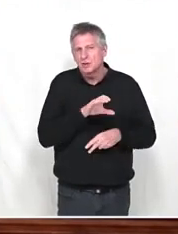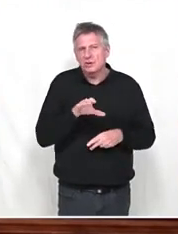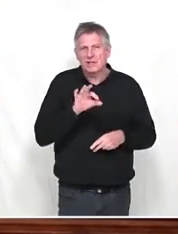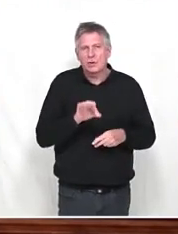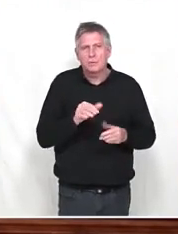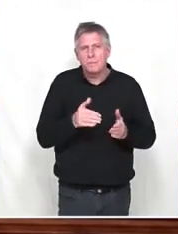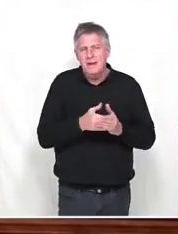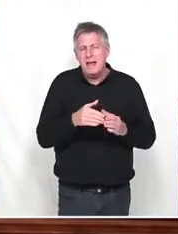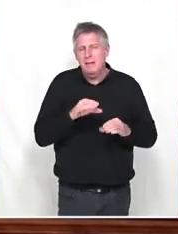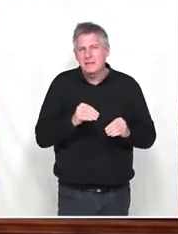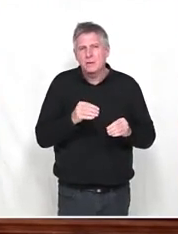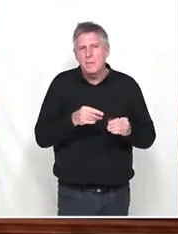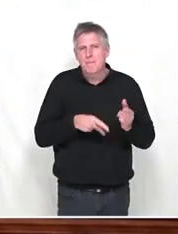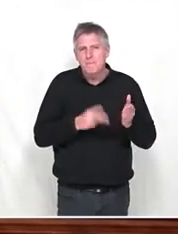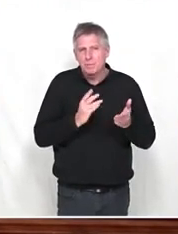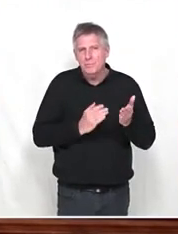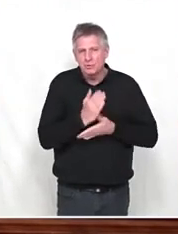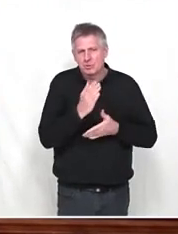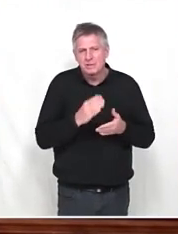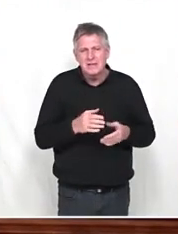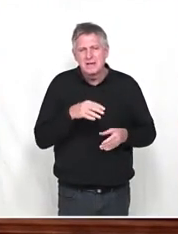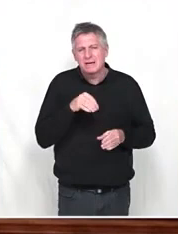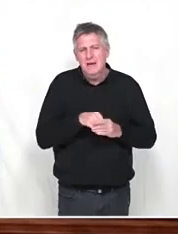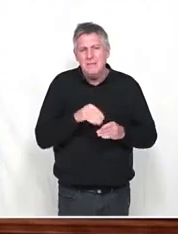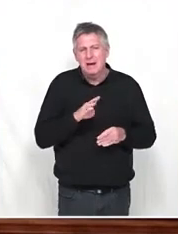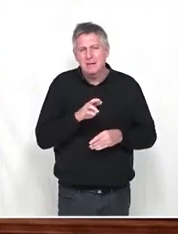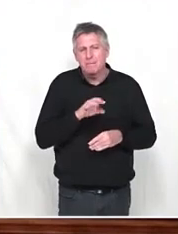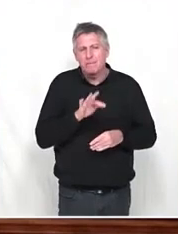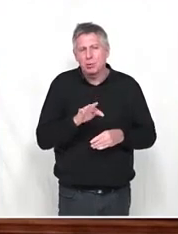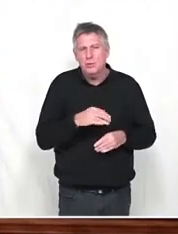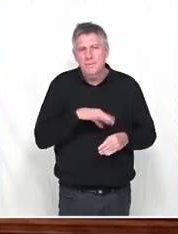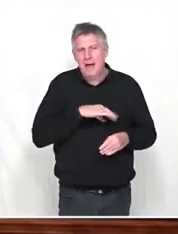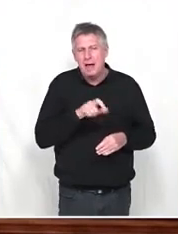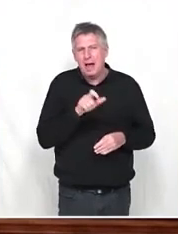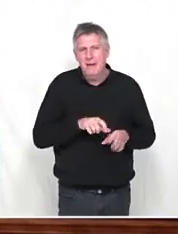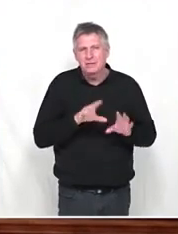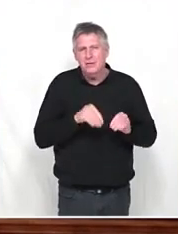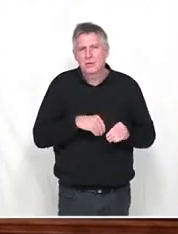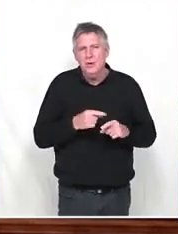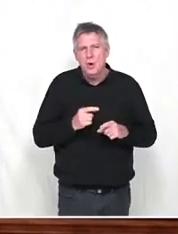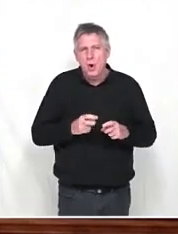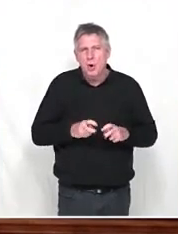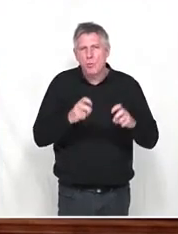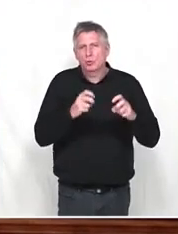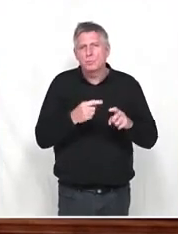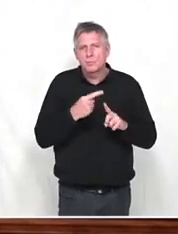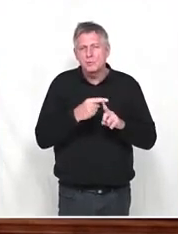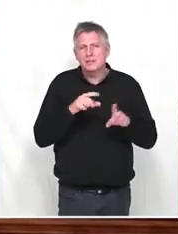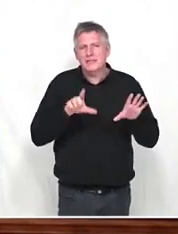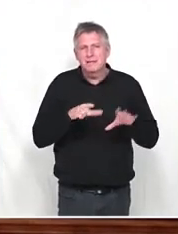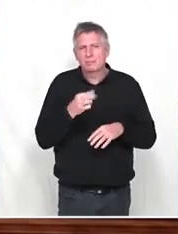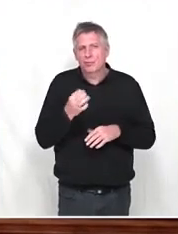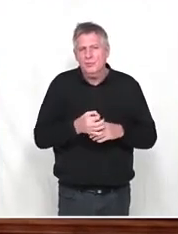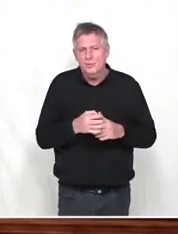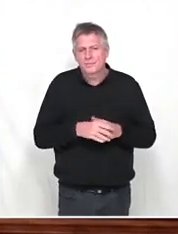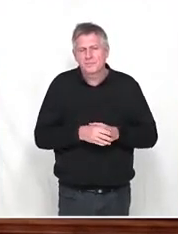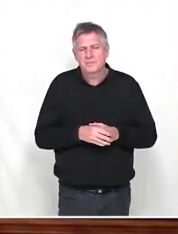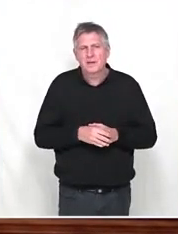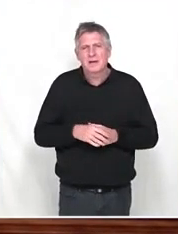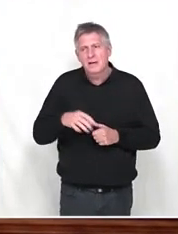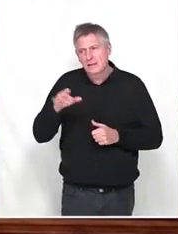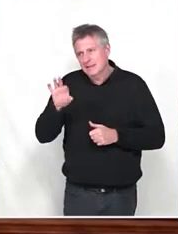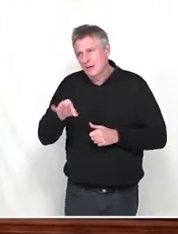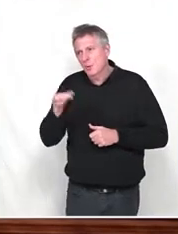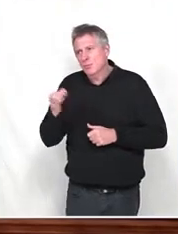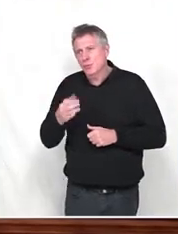000 habitants. Cette épargne brute par habitant augmente de plus 7%, quand 50% des autres